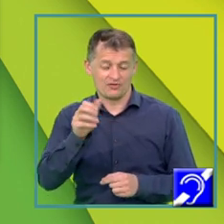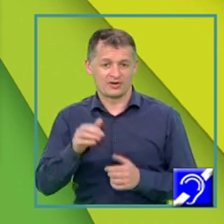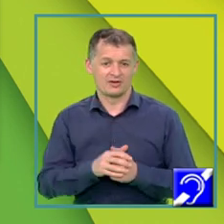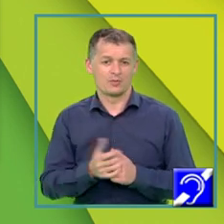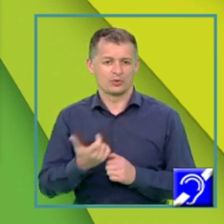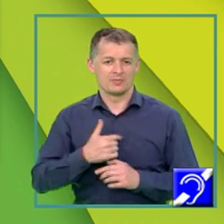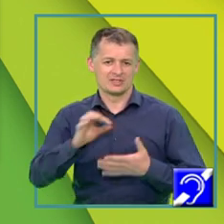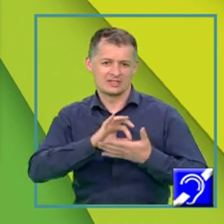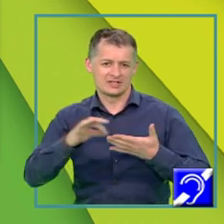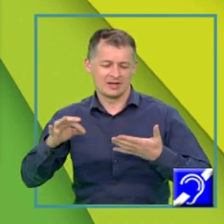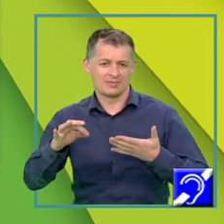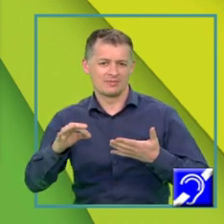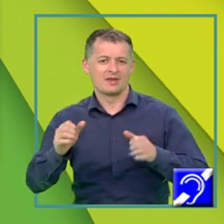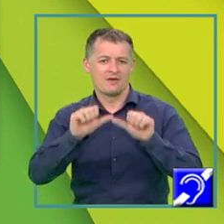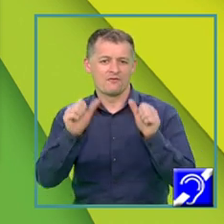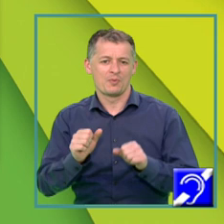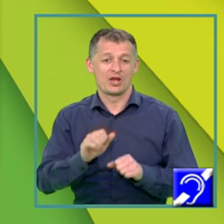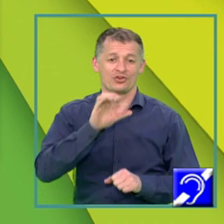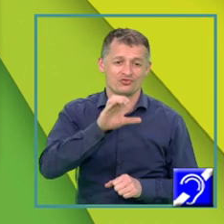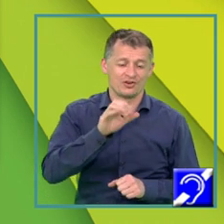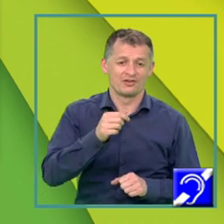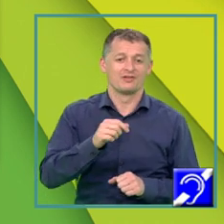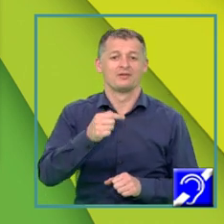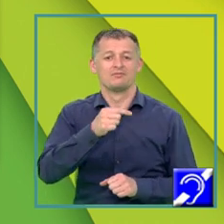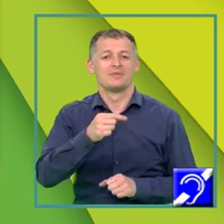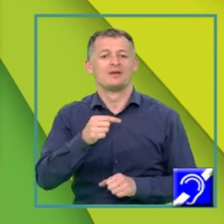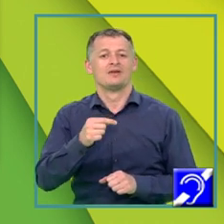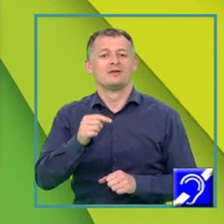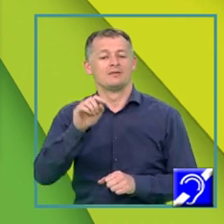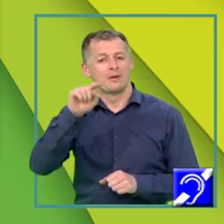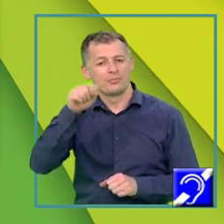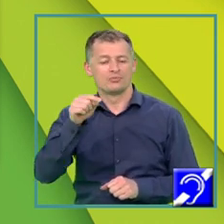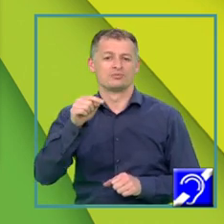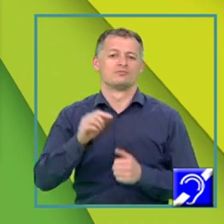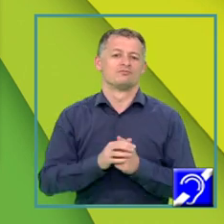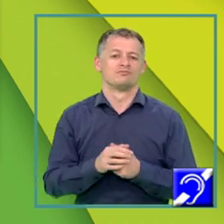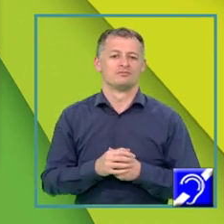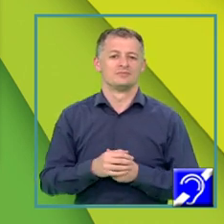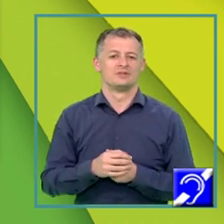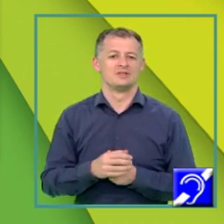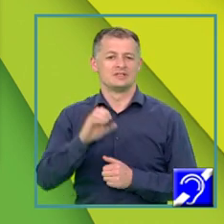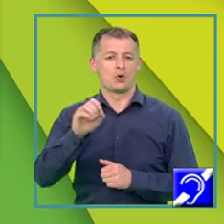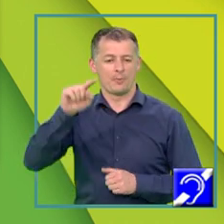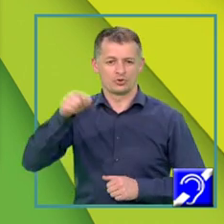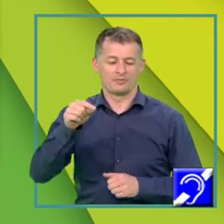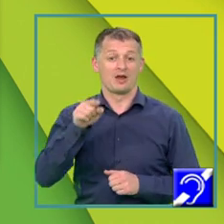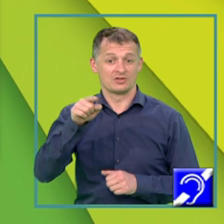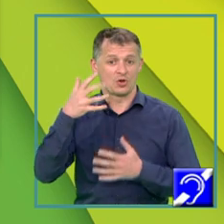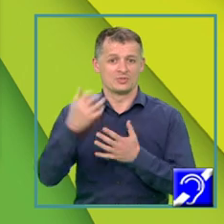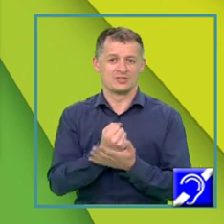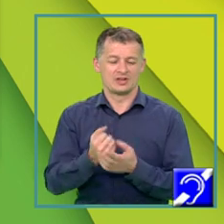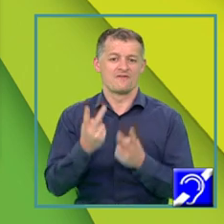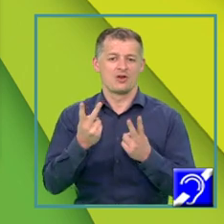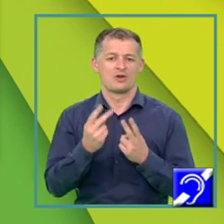de forma si minus a fost zero apostrof în felul ăsta obținând valoarea